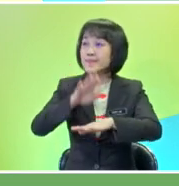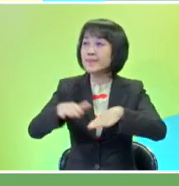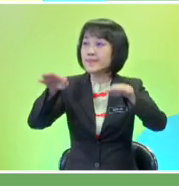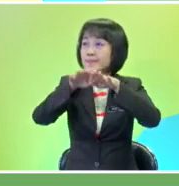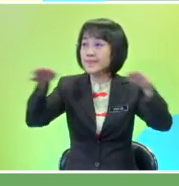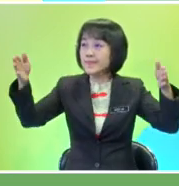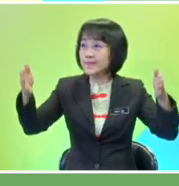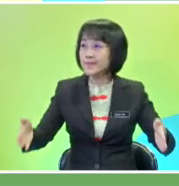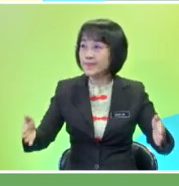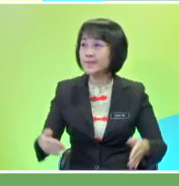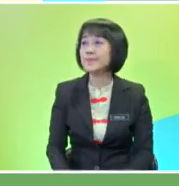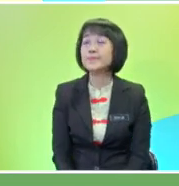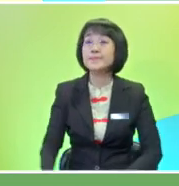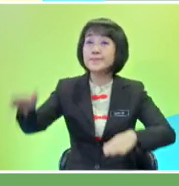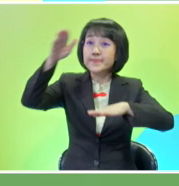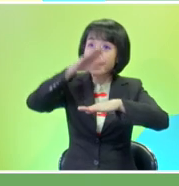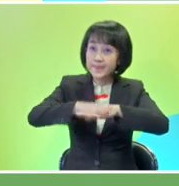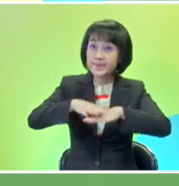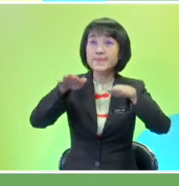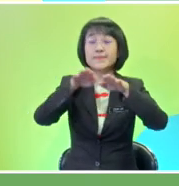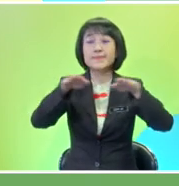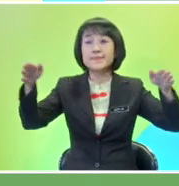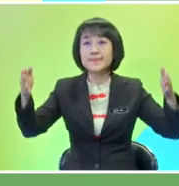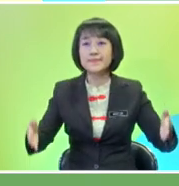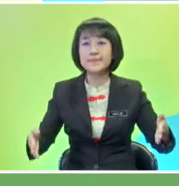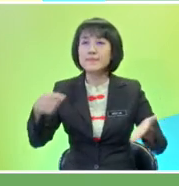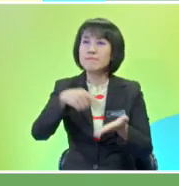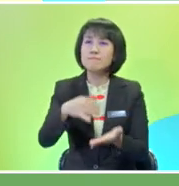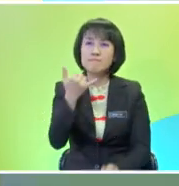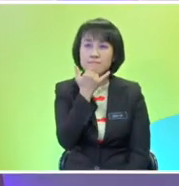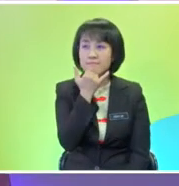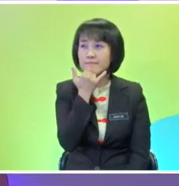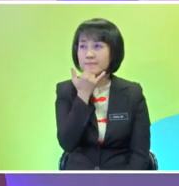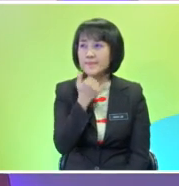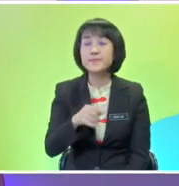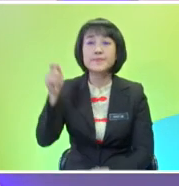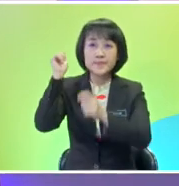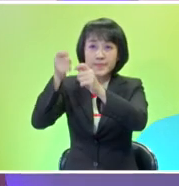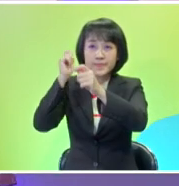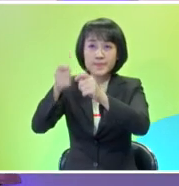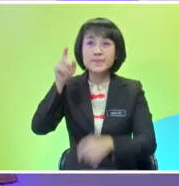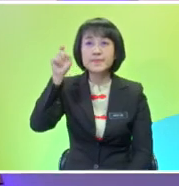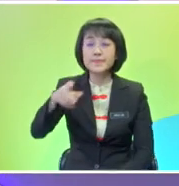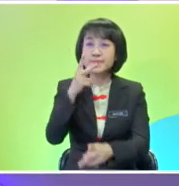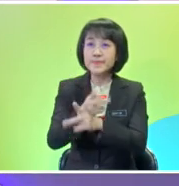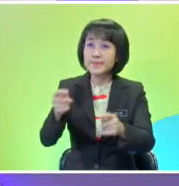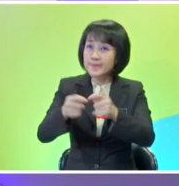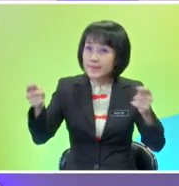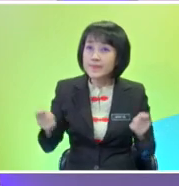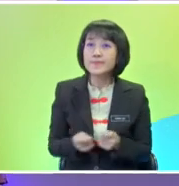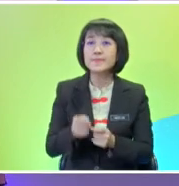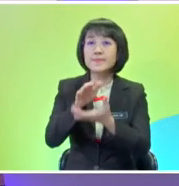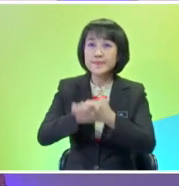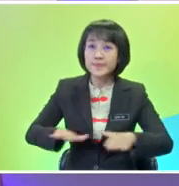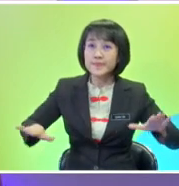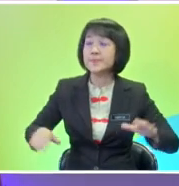meja atas meja Ha ni tak betul ya kena simpan tempat yang betul okey yang kedua